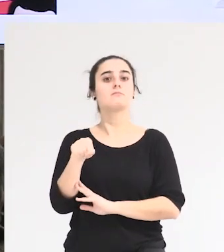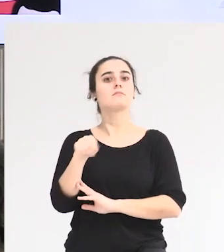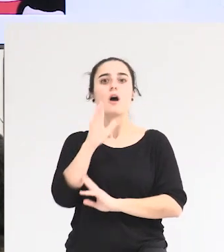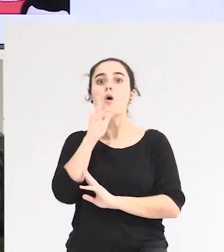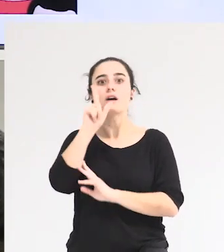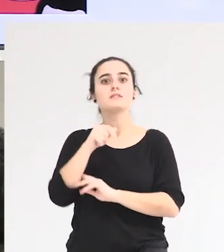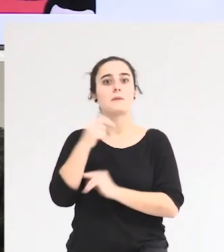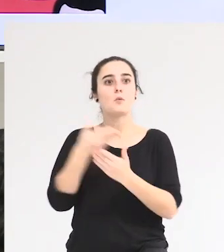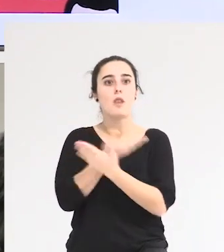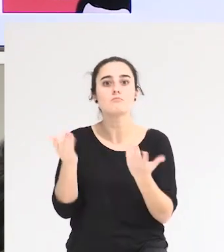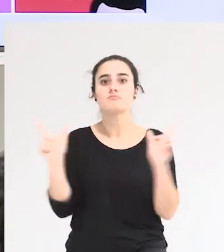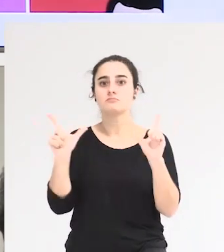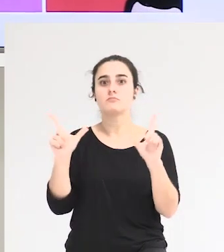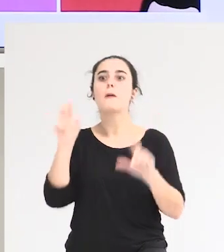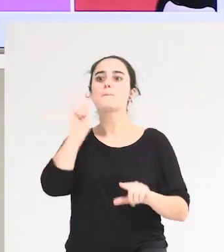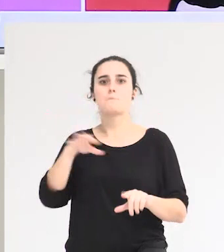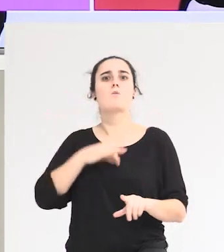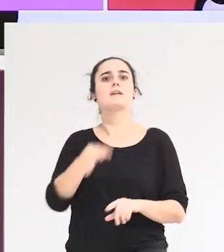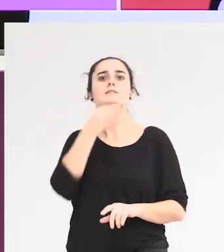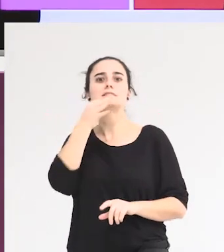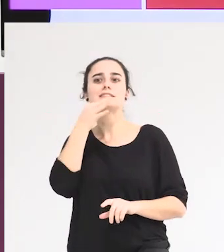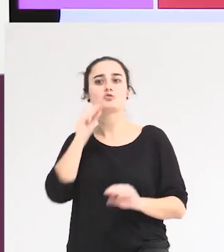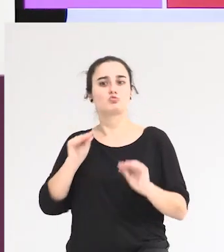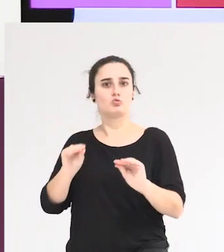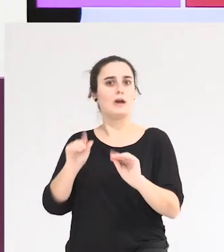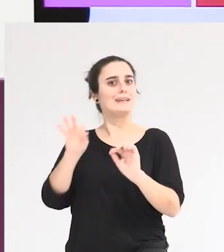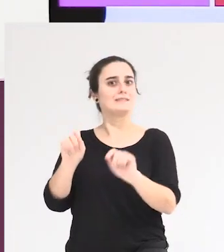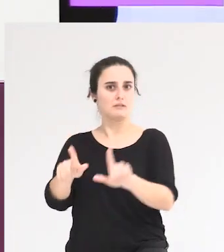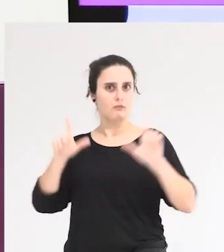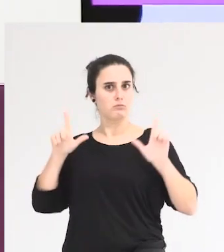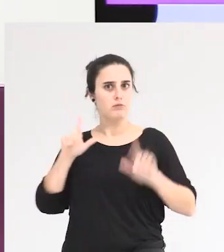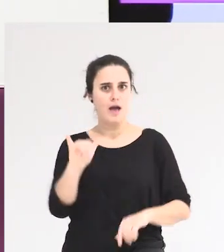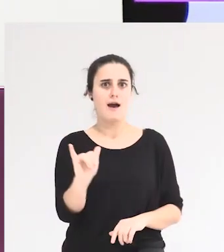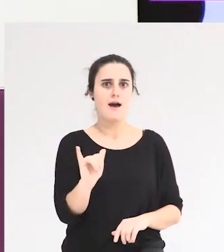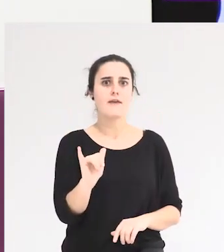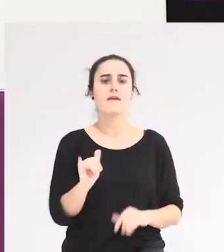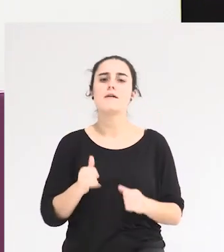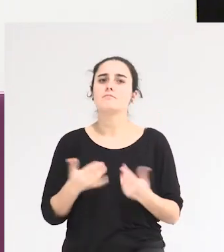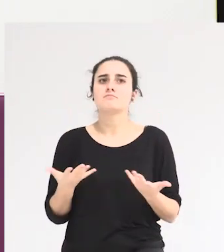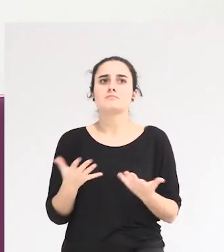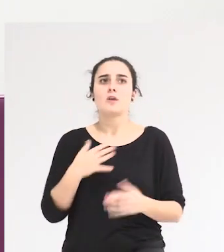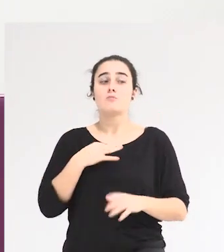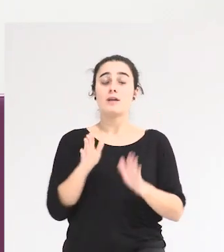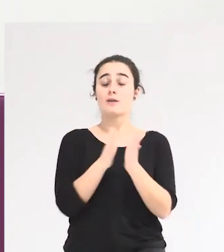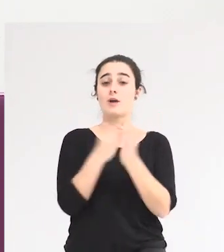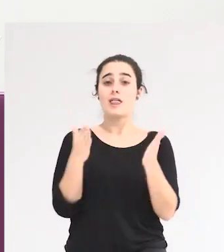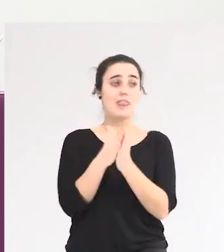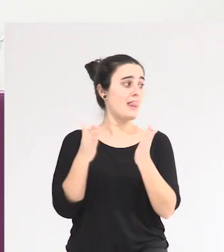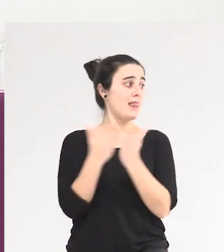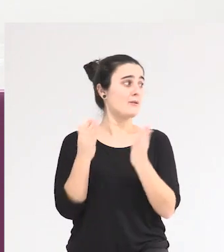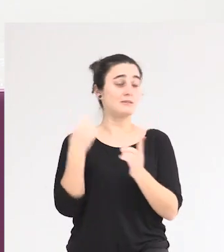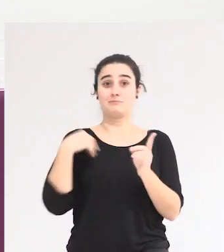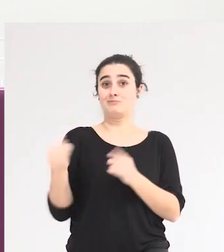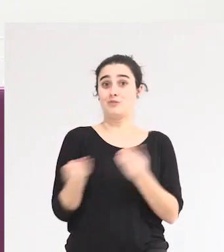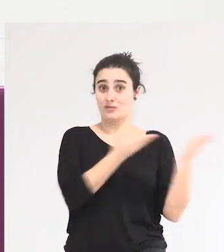diskursoei ere ematen zaie, bueno, ba, tokia, ez da? Eta igual, liburu hauek hemen jarri dizkizue